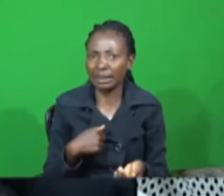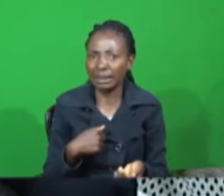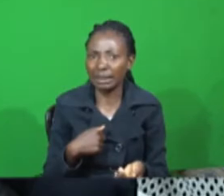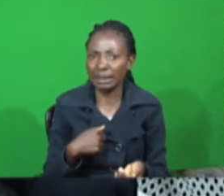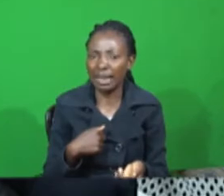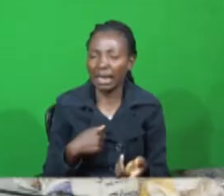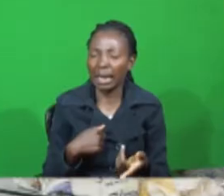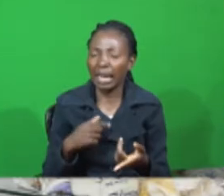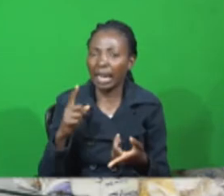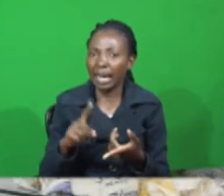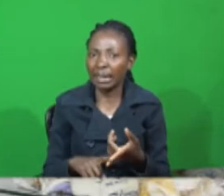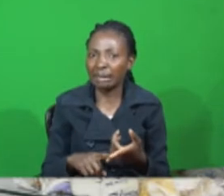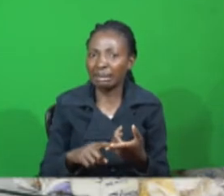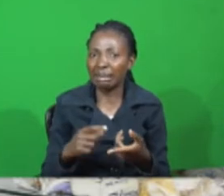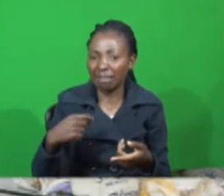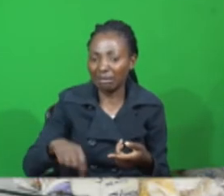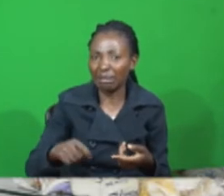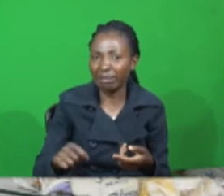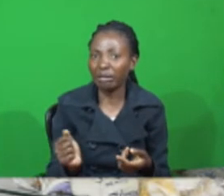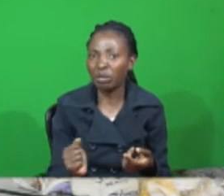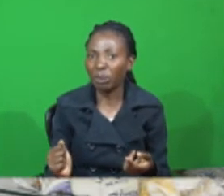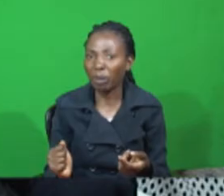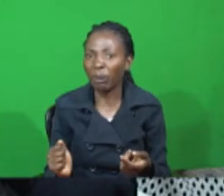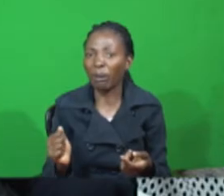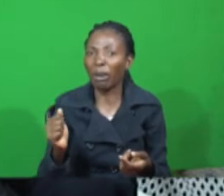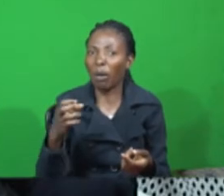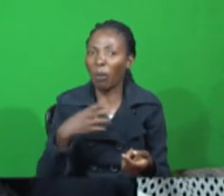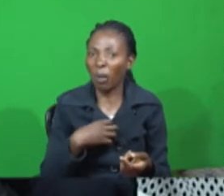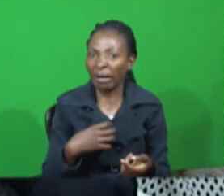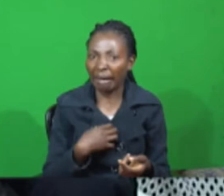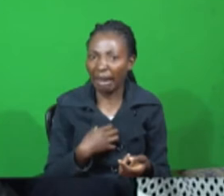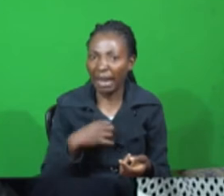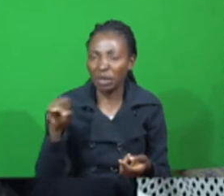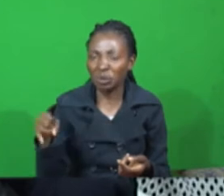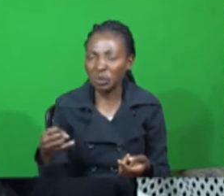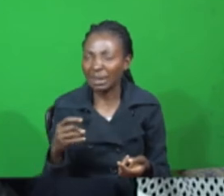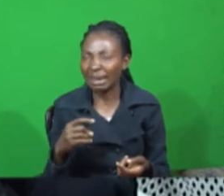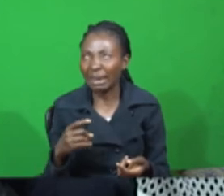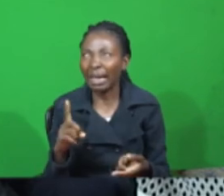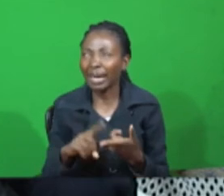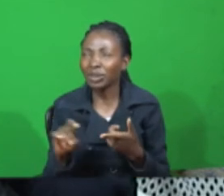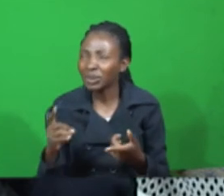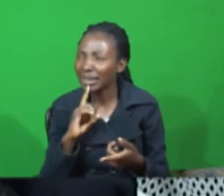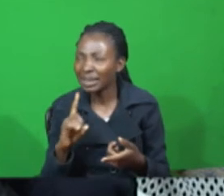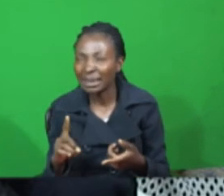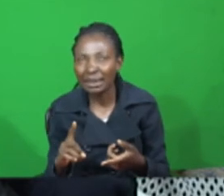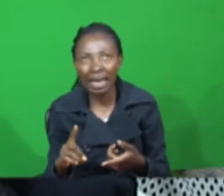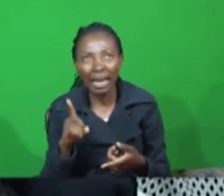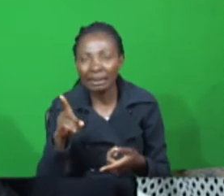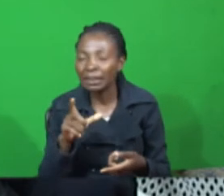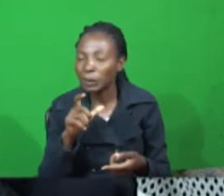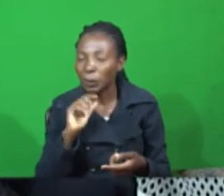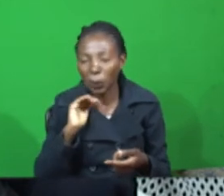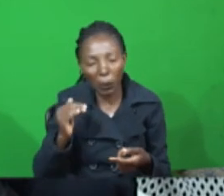chisignature ndechavo. Tsvimbo ndeyavo pakazara vanhu. Yeah. Hanzi Judha akabva ati my way. Mukadzi uyu